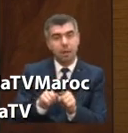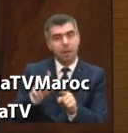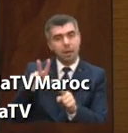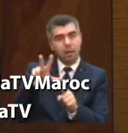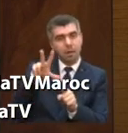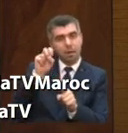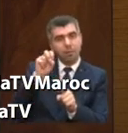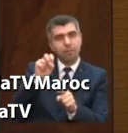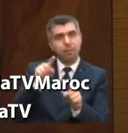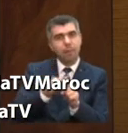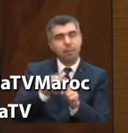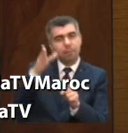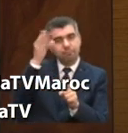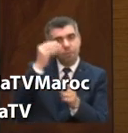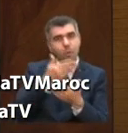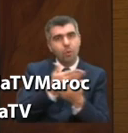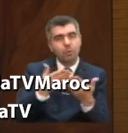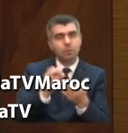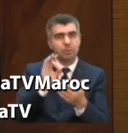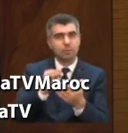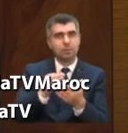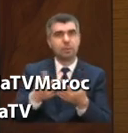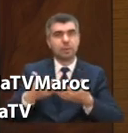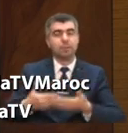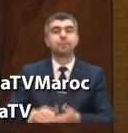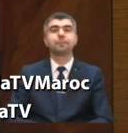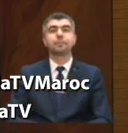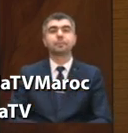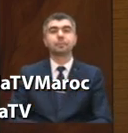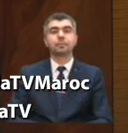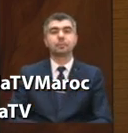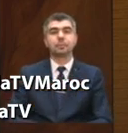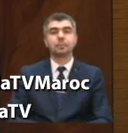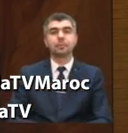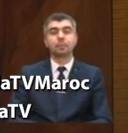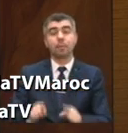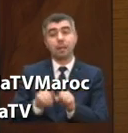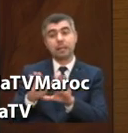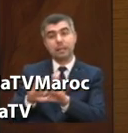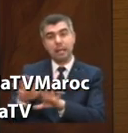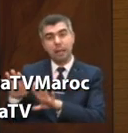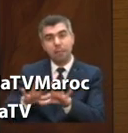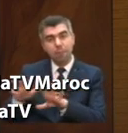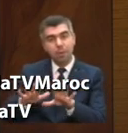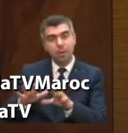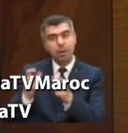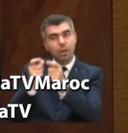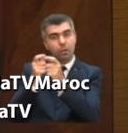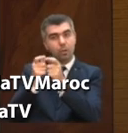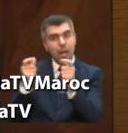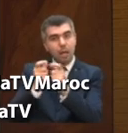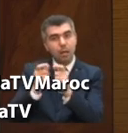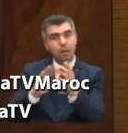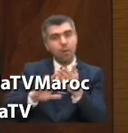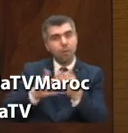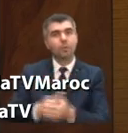بأنهم ضروريين للخروج من هاد الوضعية اللي احنا فيها. أما بالنسبة للتدابير المتخذة على مستوى المقاولة تكونوا على يقين أن هذا